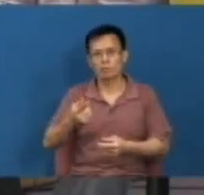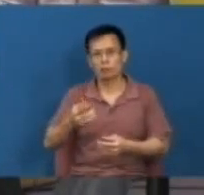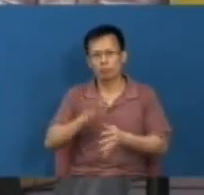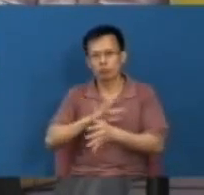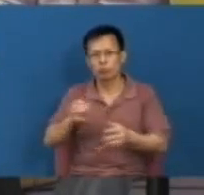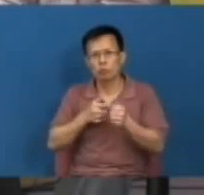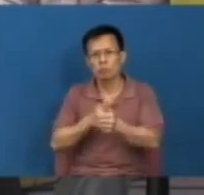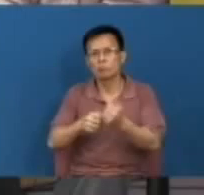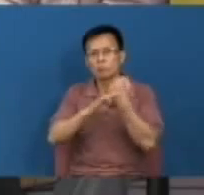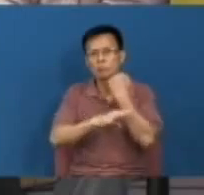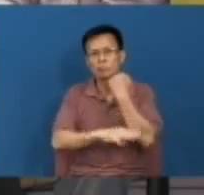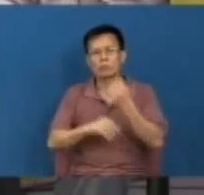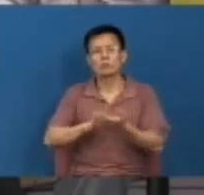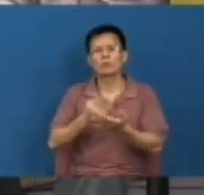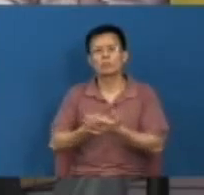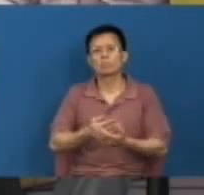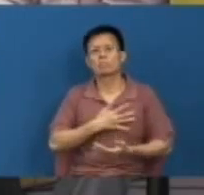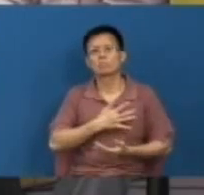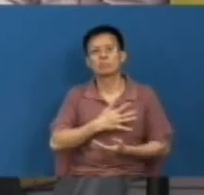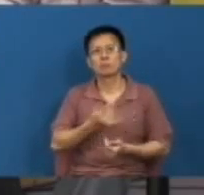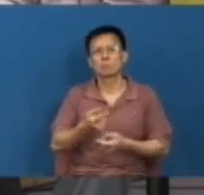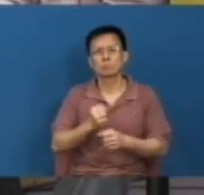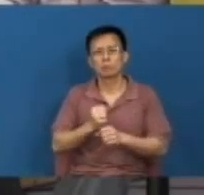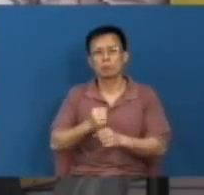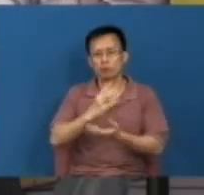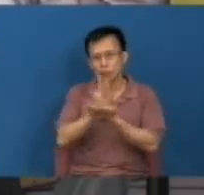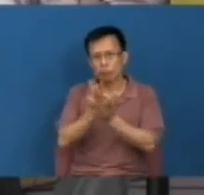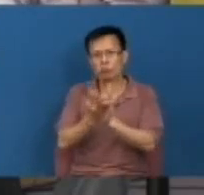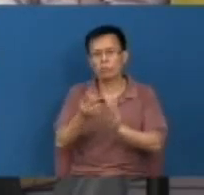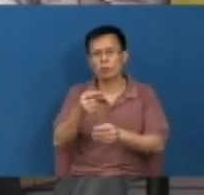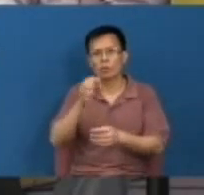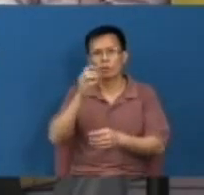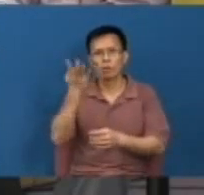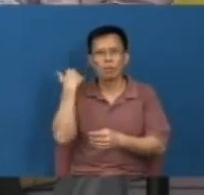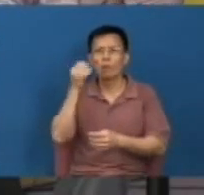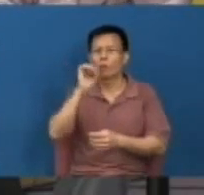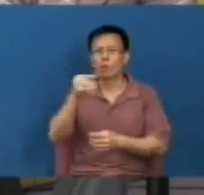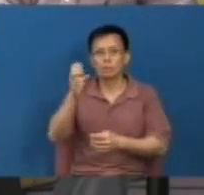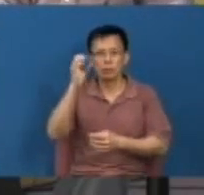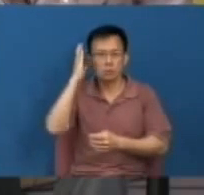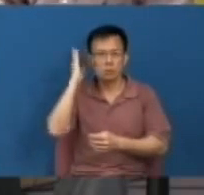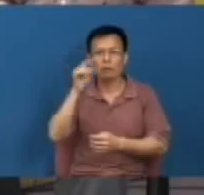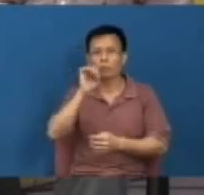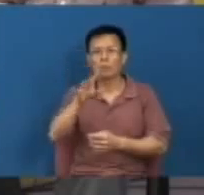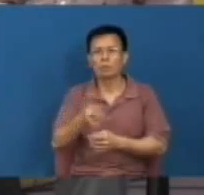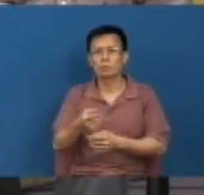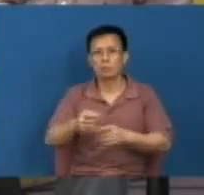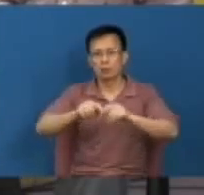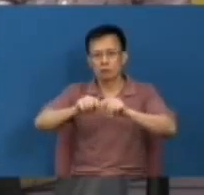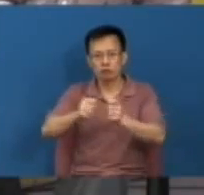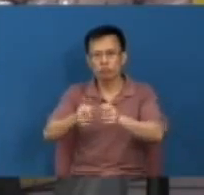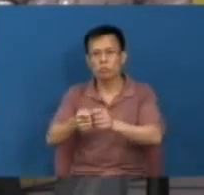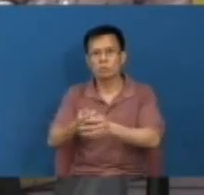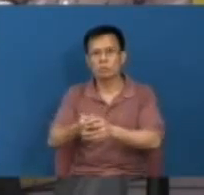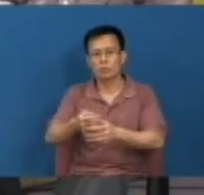冇理據，佢哋都唔敢去做任何嘢咯。即係當日佢哋話陳生係破壞局，話佢係刑事毀壞